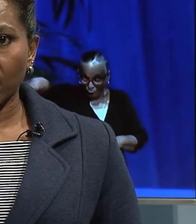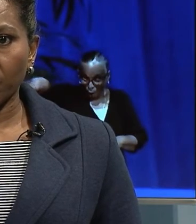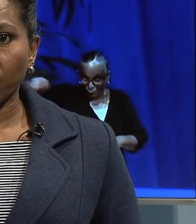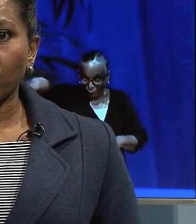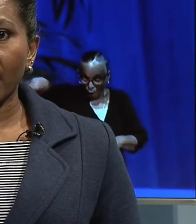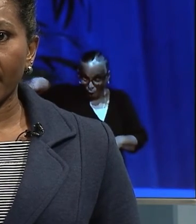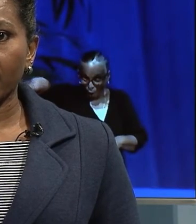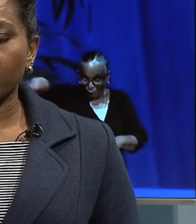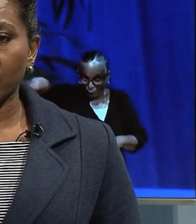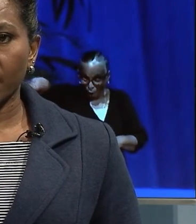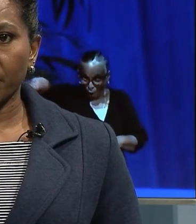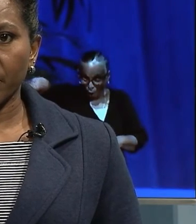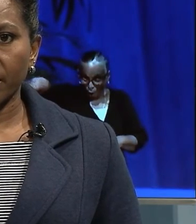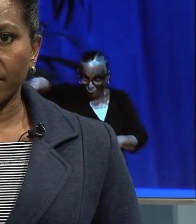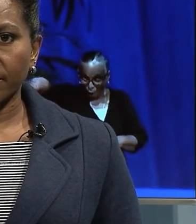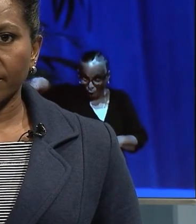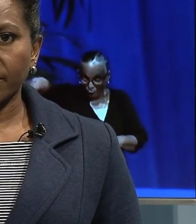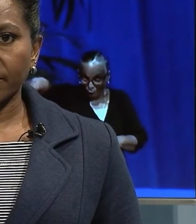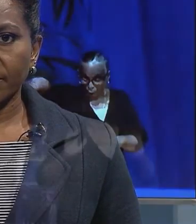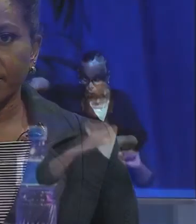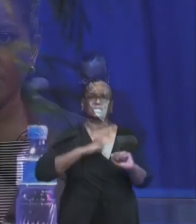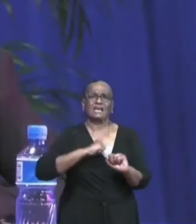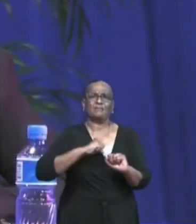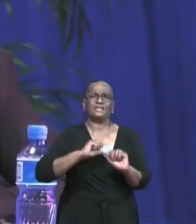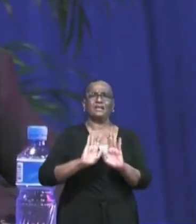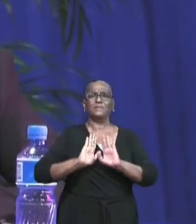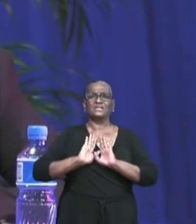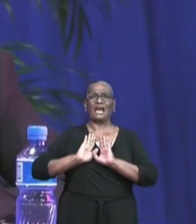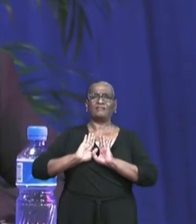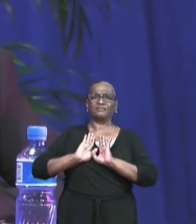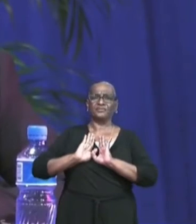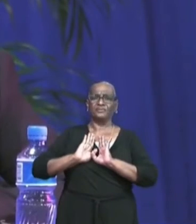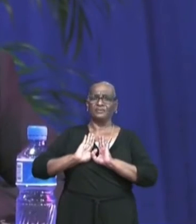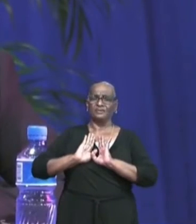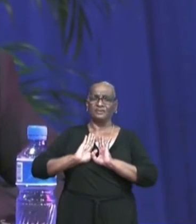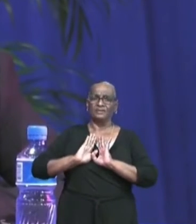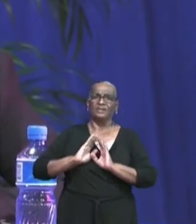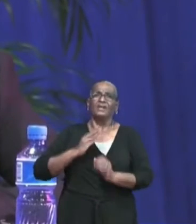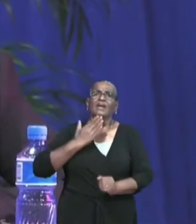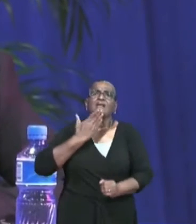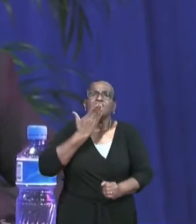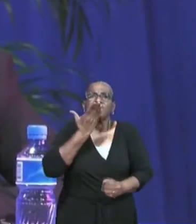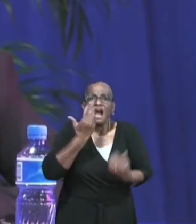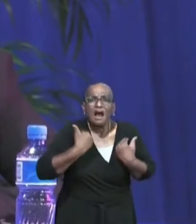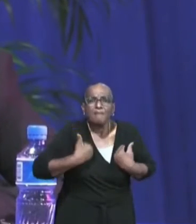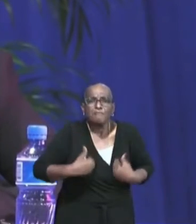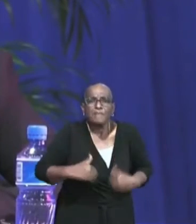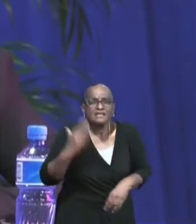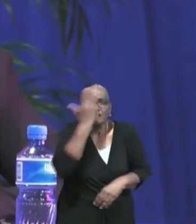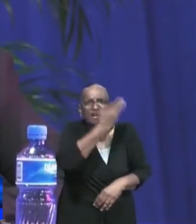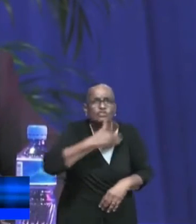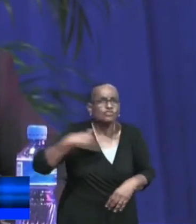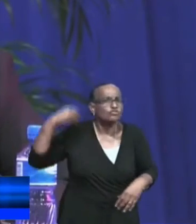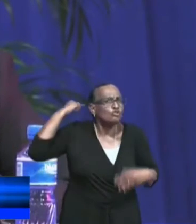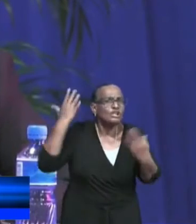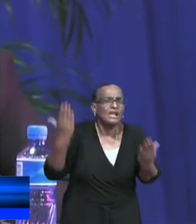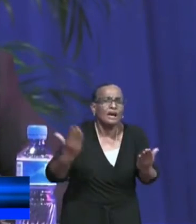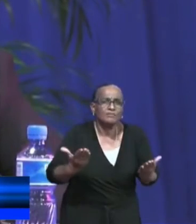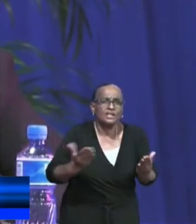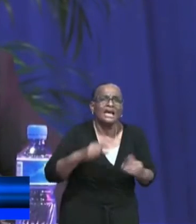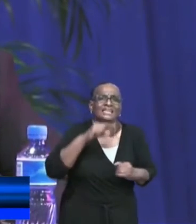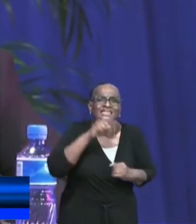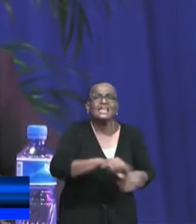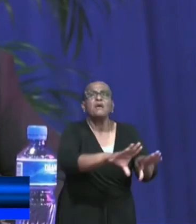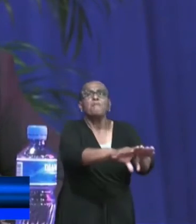verantwoordelijkheid zal hebben voor de eigen bescherming. Ik vraag aan de Surinamers om die